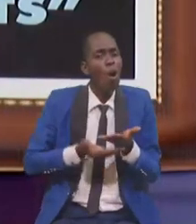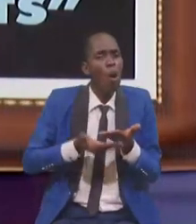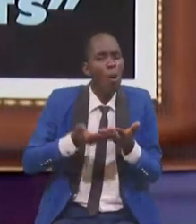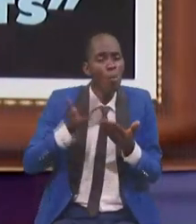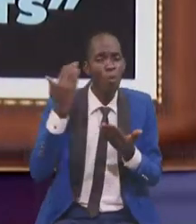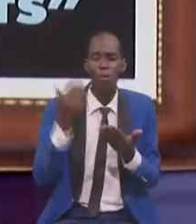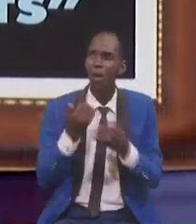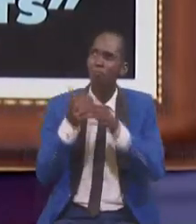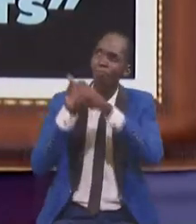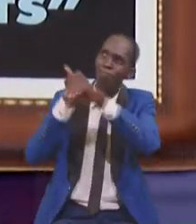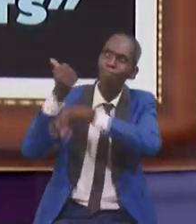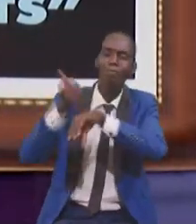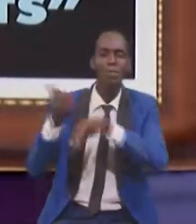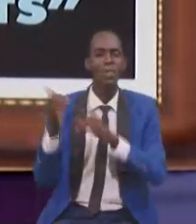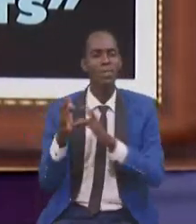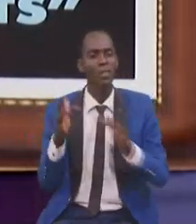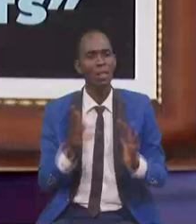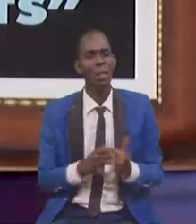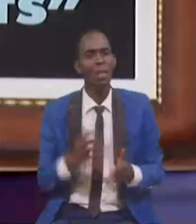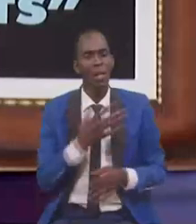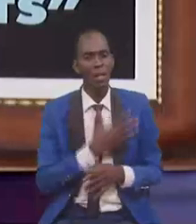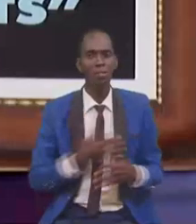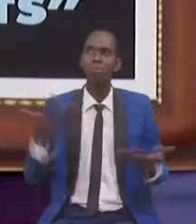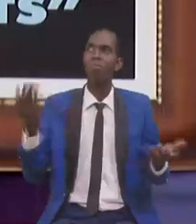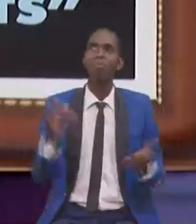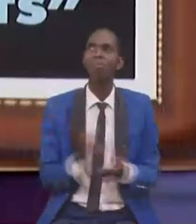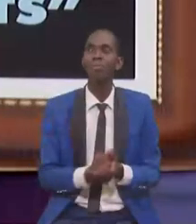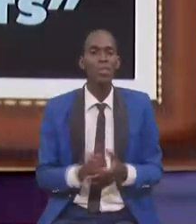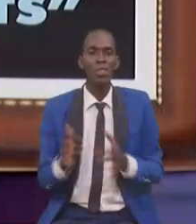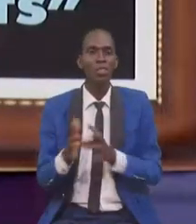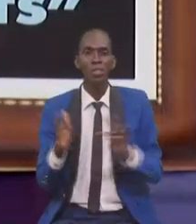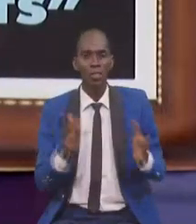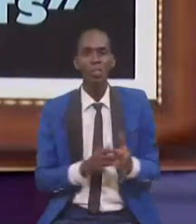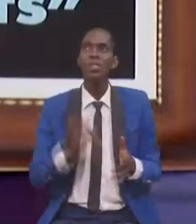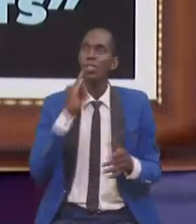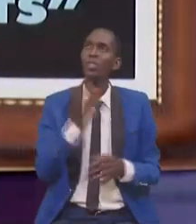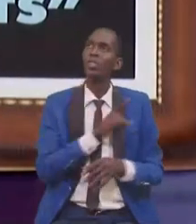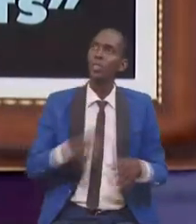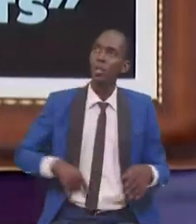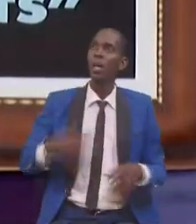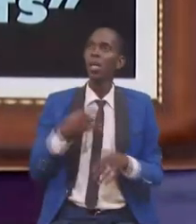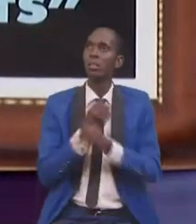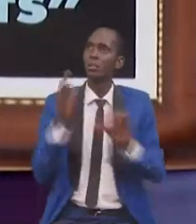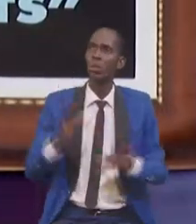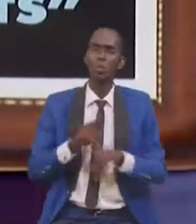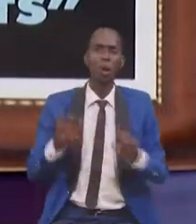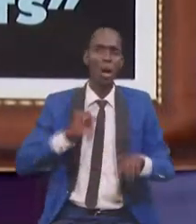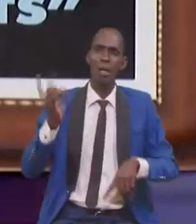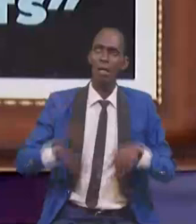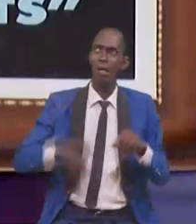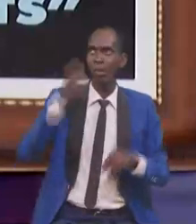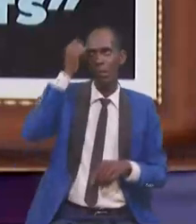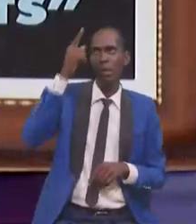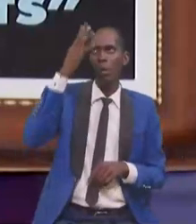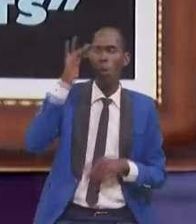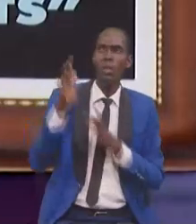le point même de le blasphémer. Et ils disent que Jésus est Seigneur. Jésus est Sauveur. Mais je ne peux pas comprendre pourquoi